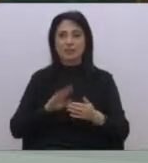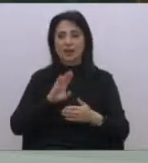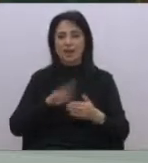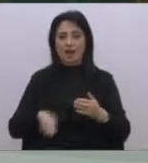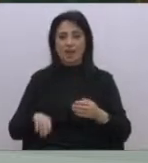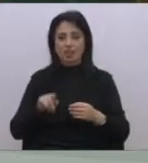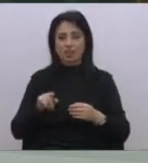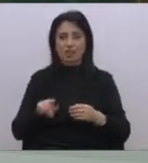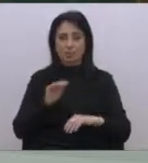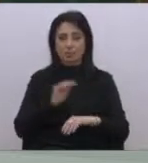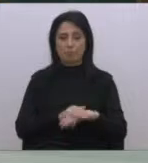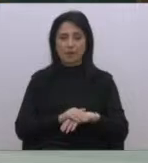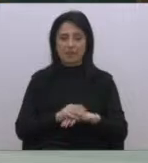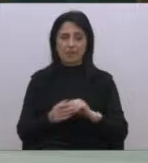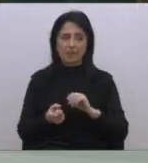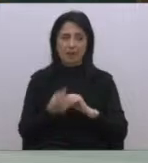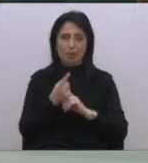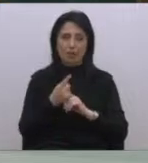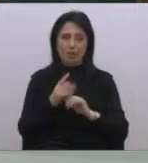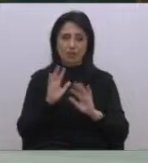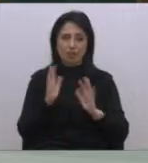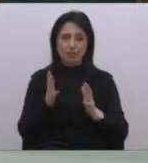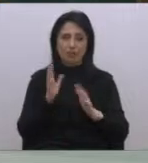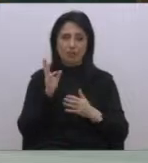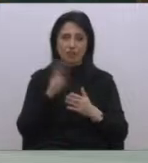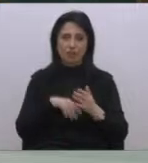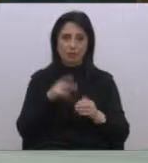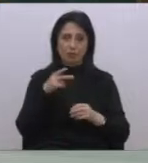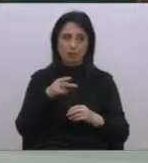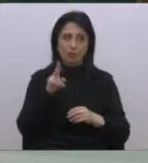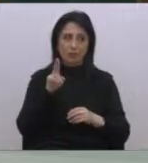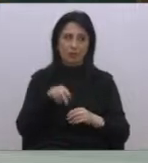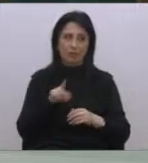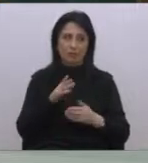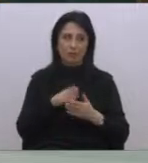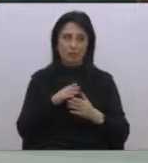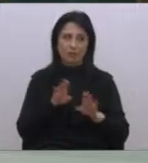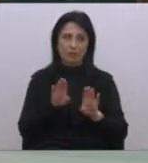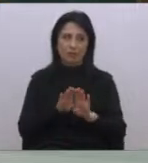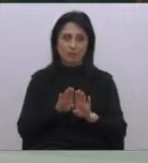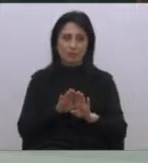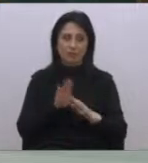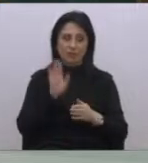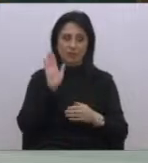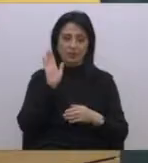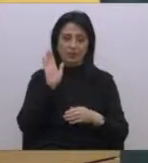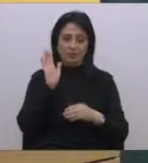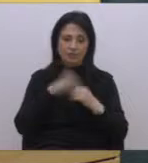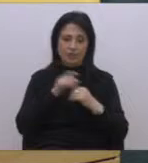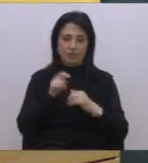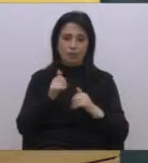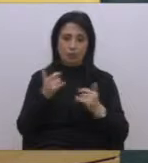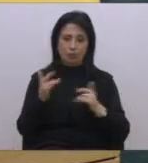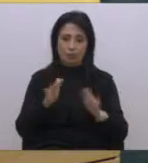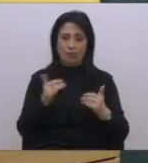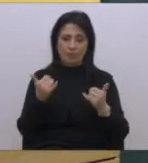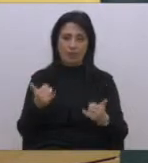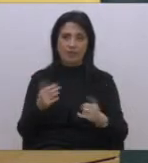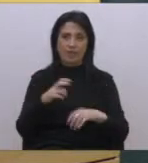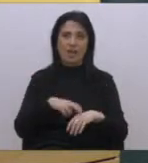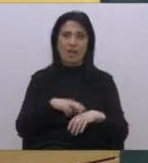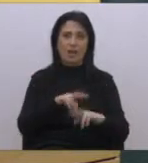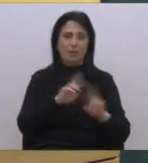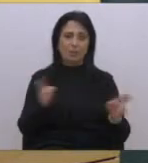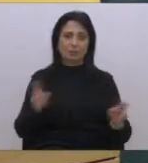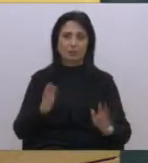Iskareșe, Pact, Iskamul, Nișem, Tuași, Dajari, Mebas, Orieta, Silari, Tracaris, Identuri, Sankcija, Iseti, Rogoris, Lesmokvendeps,